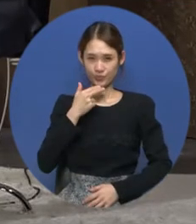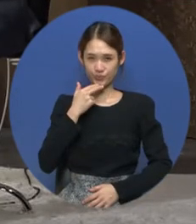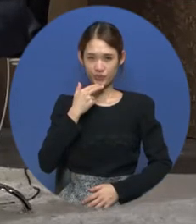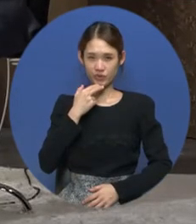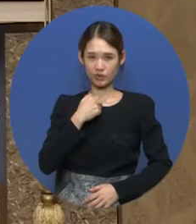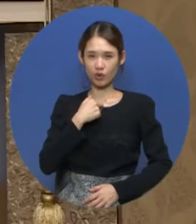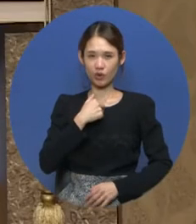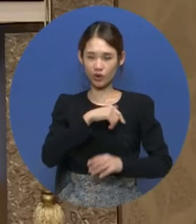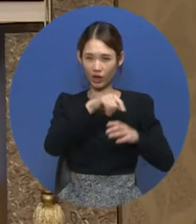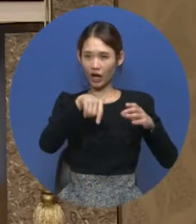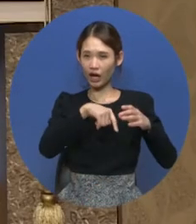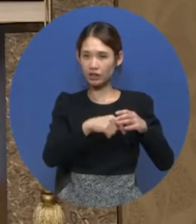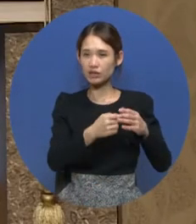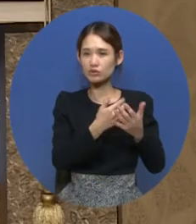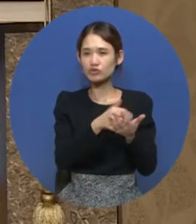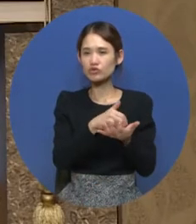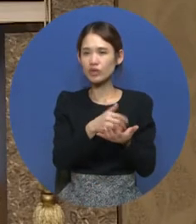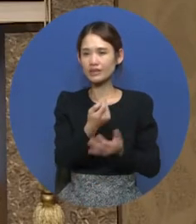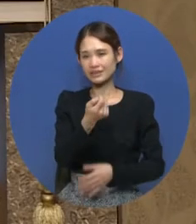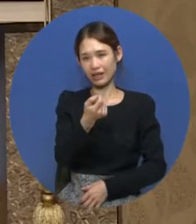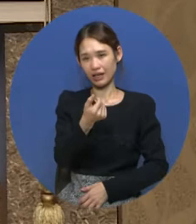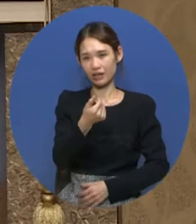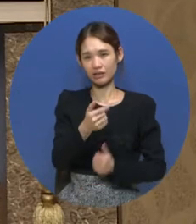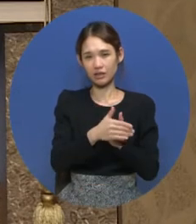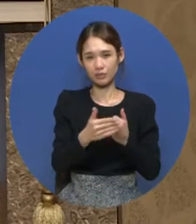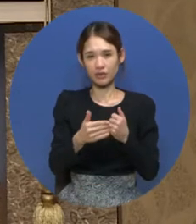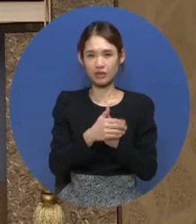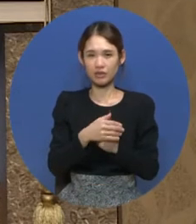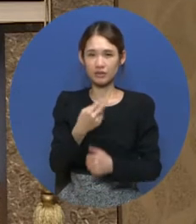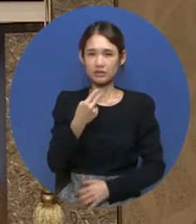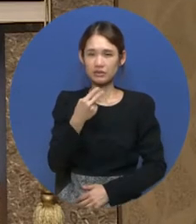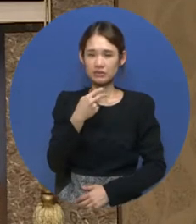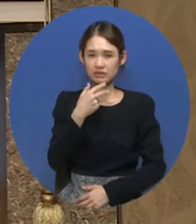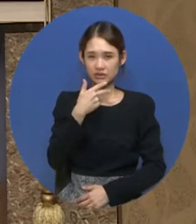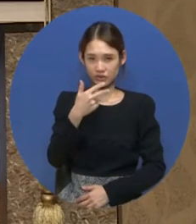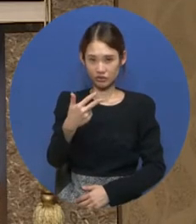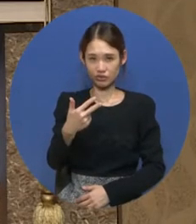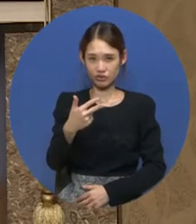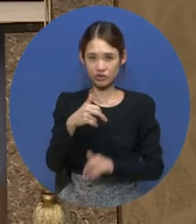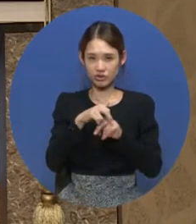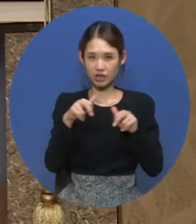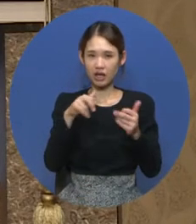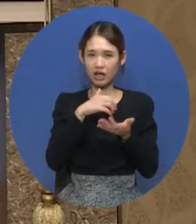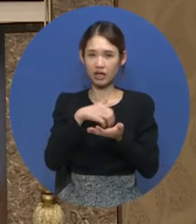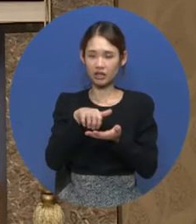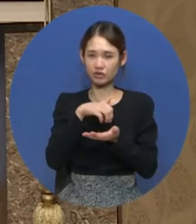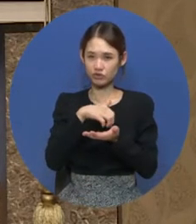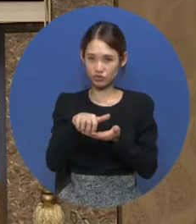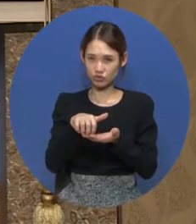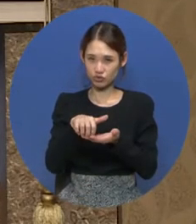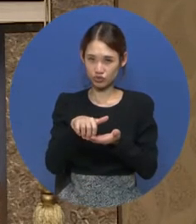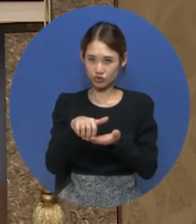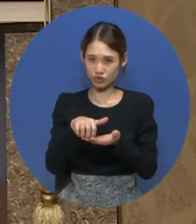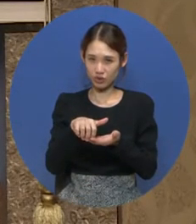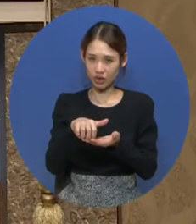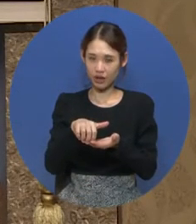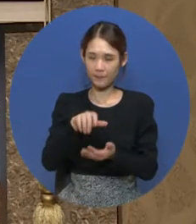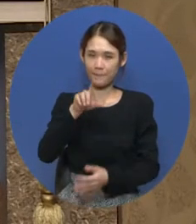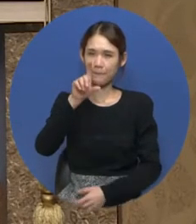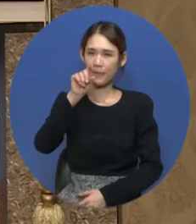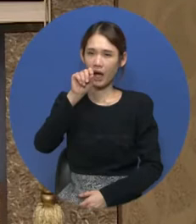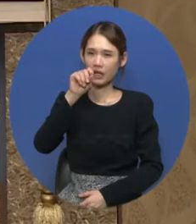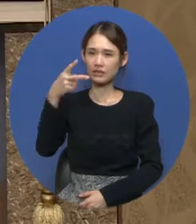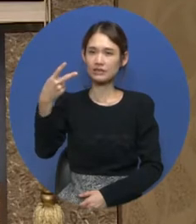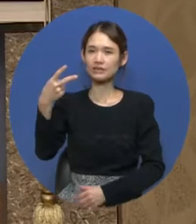예 저희가 소수 장애인 이기 때문에 요 어 저희 현재 2007 년도에 내내 그 장애인 수는 약